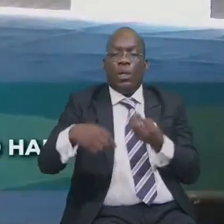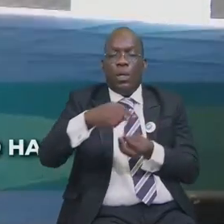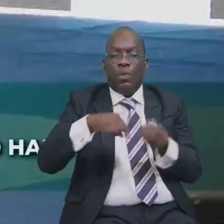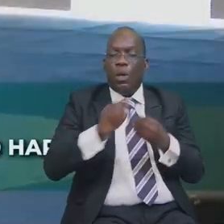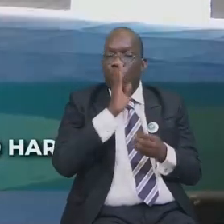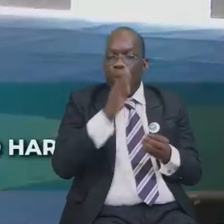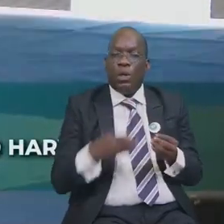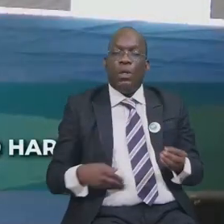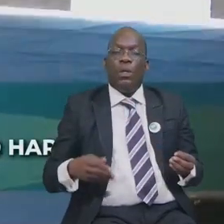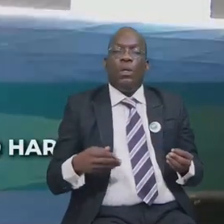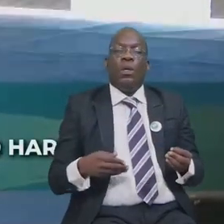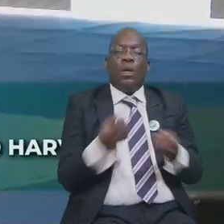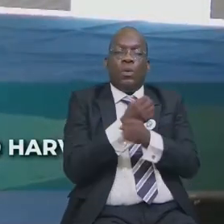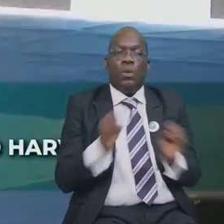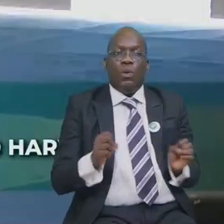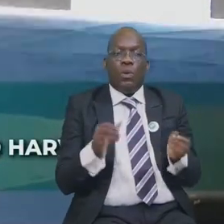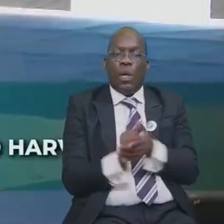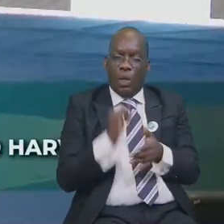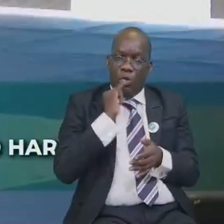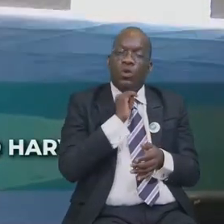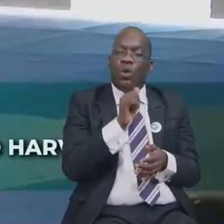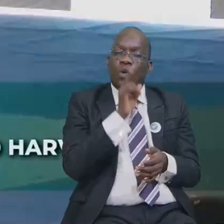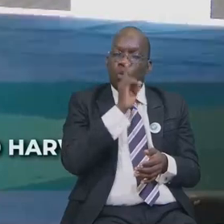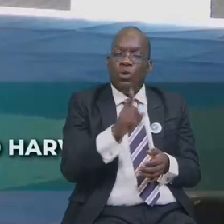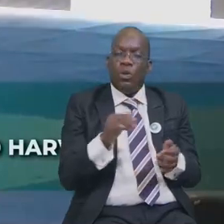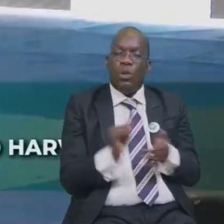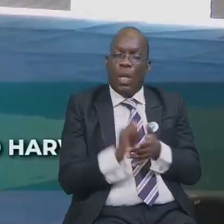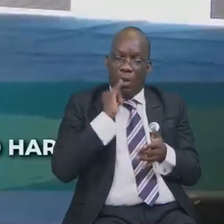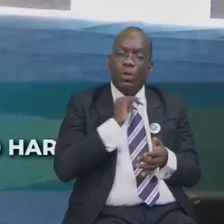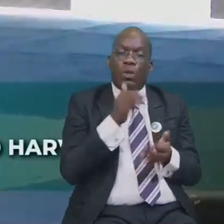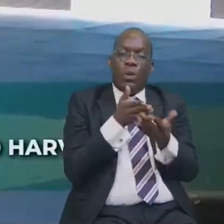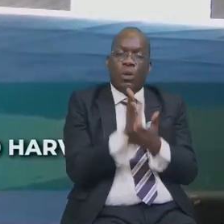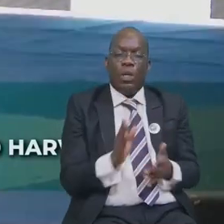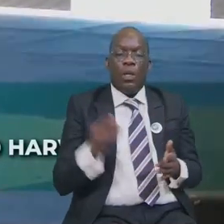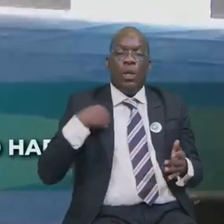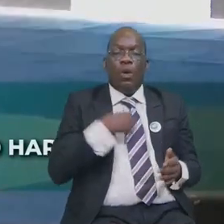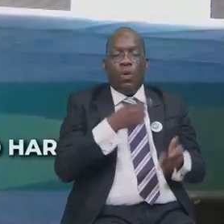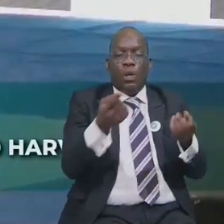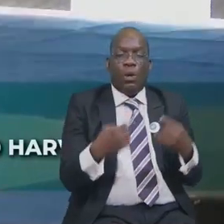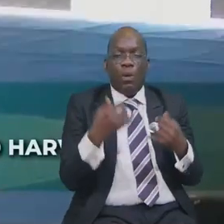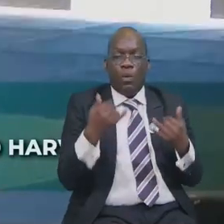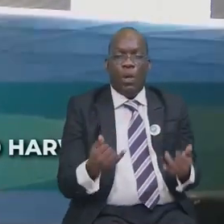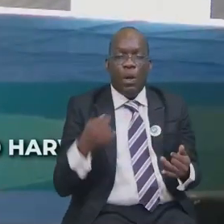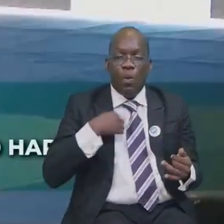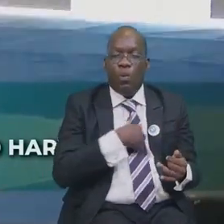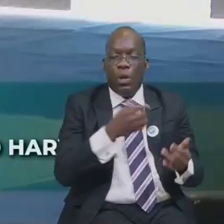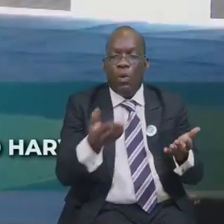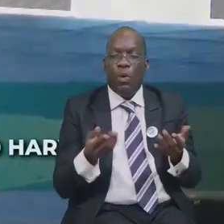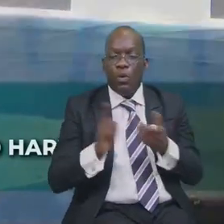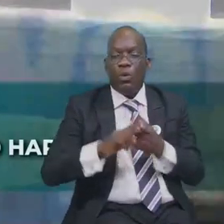qui n'est pas réelle. Maintenant nous venons et si nous voulons révoquer quoi que ce